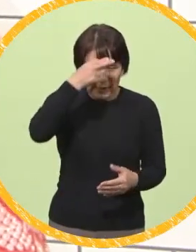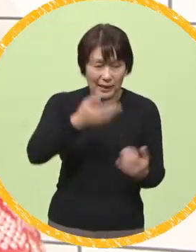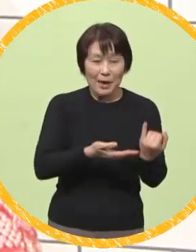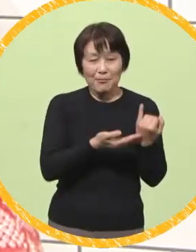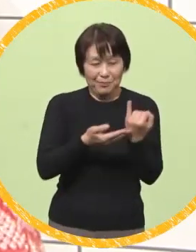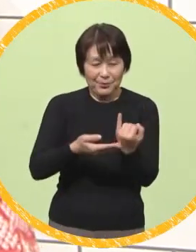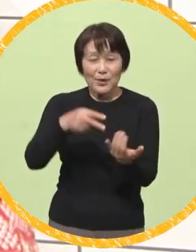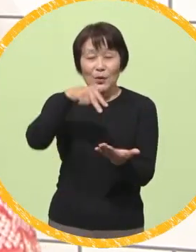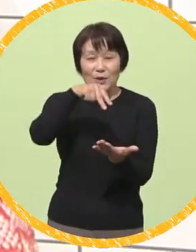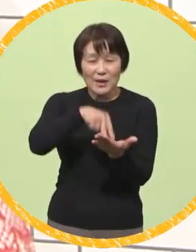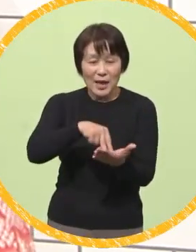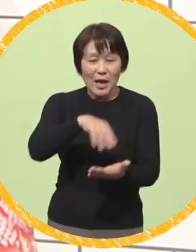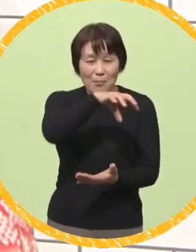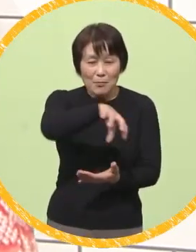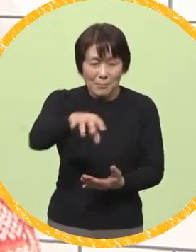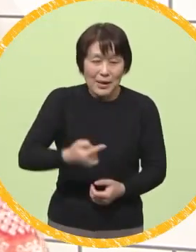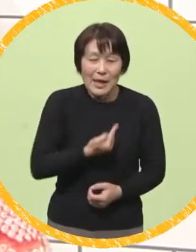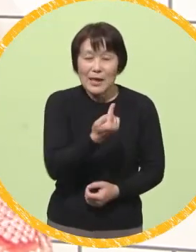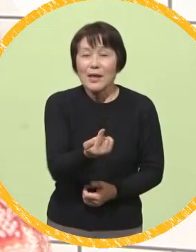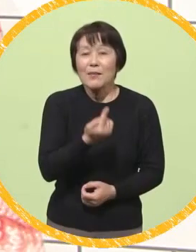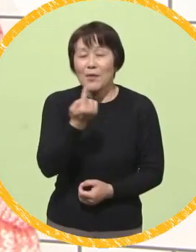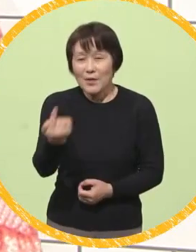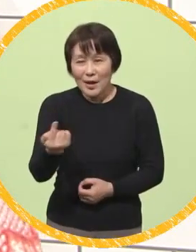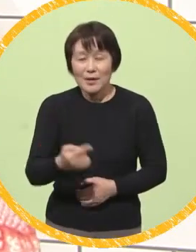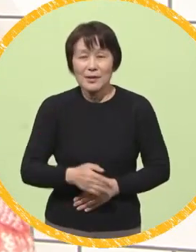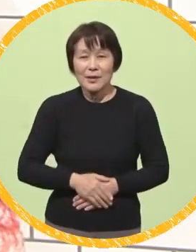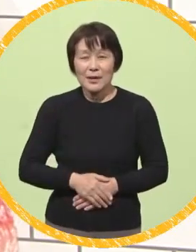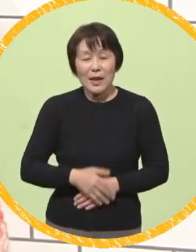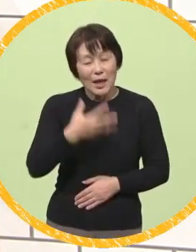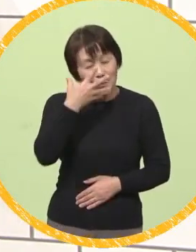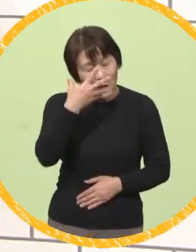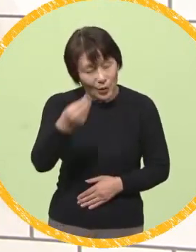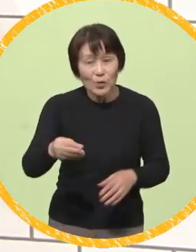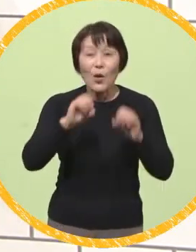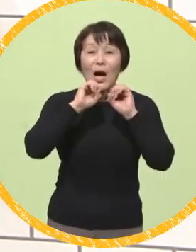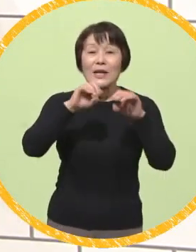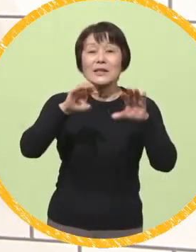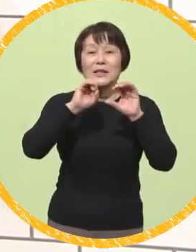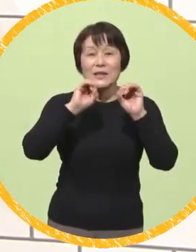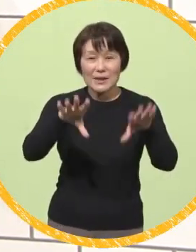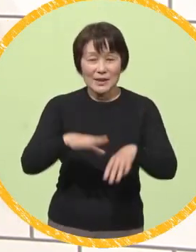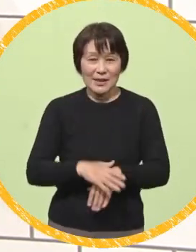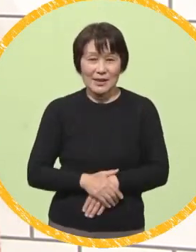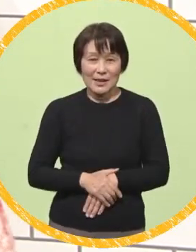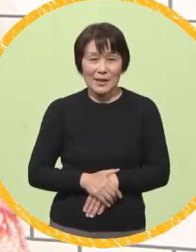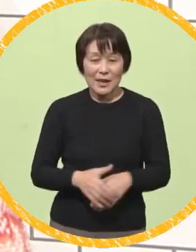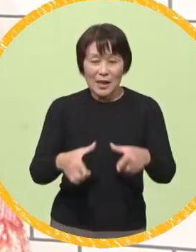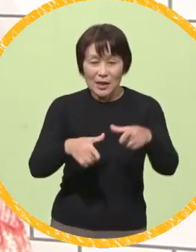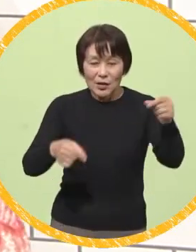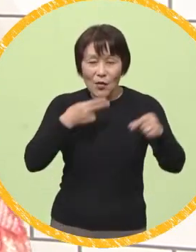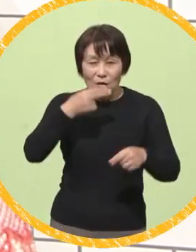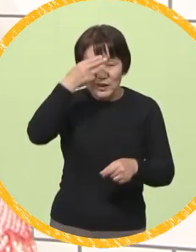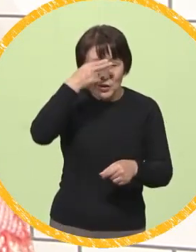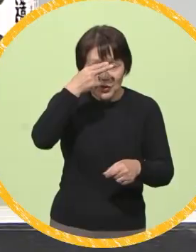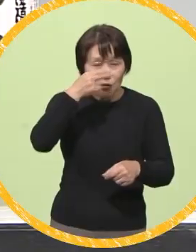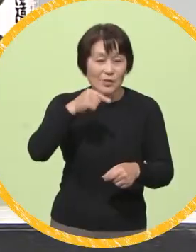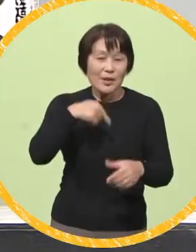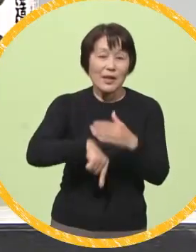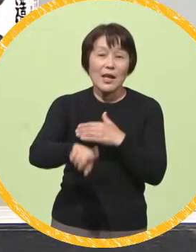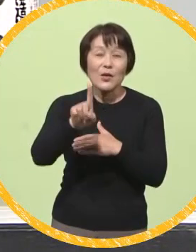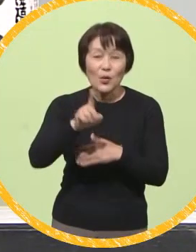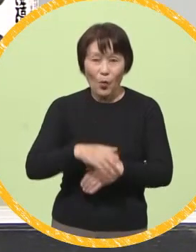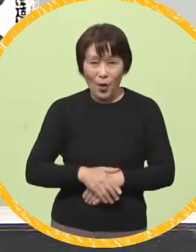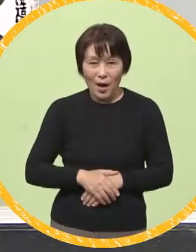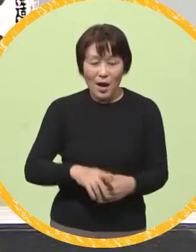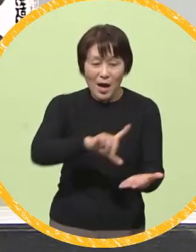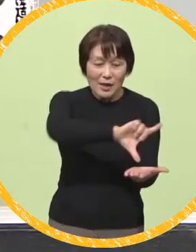内をいろいろ回らせていただいて、国内外でこう魅力を発信しているうちに、やっぱりこの日本酒、特にお酒というのは